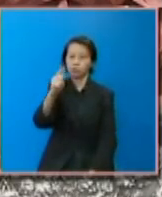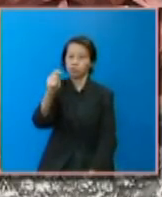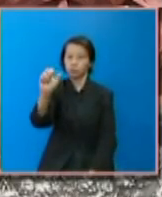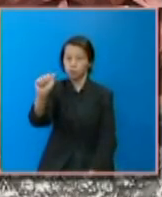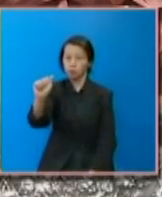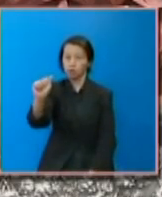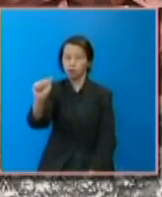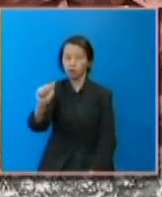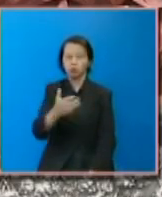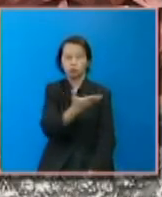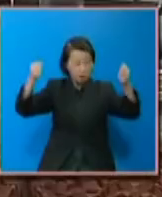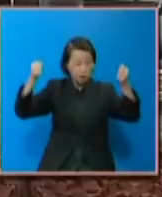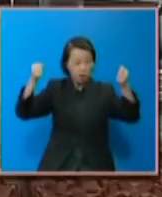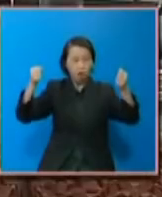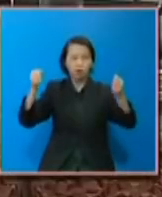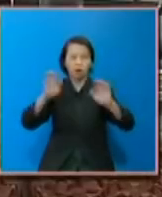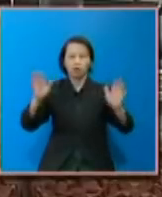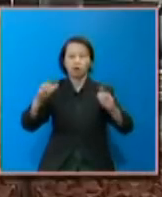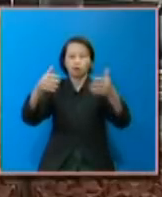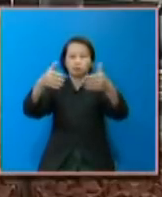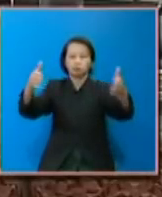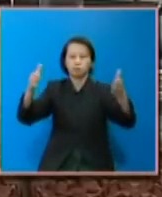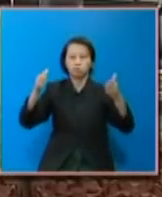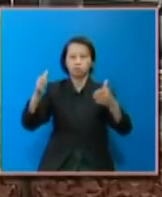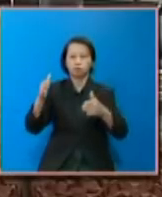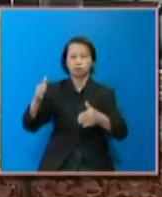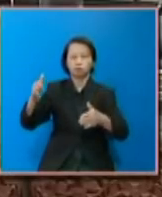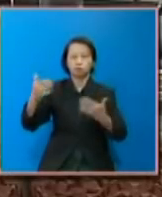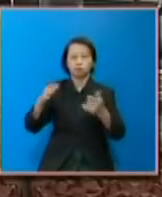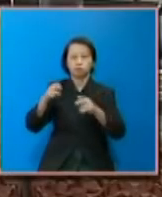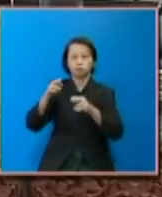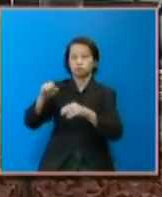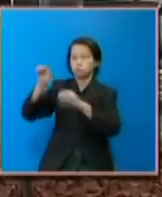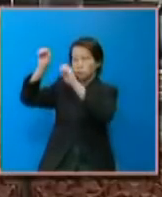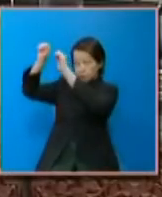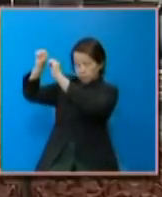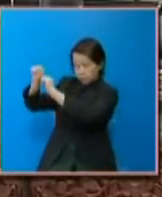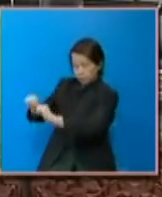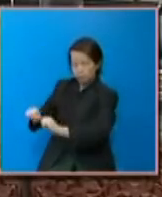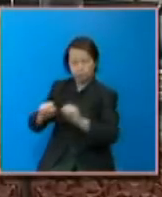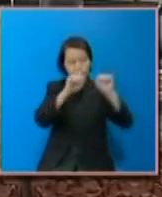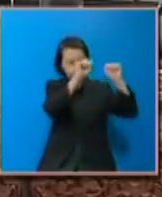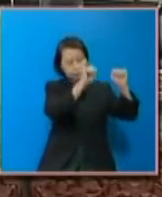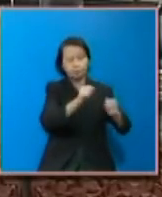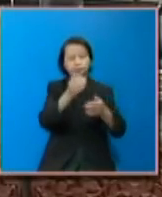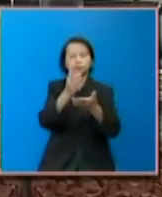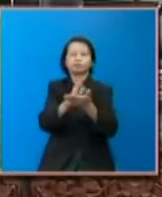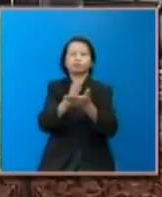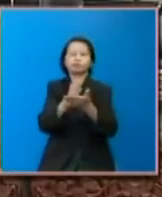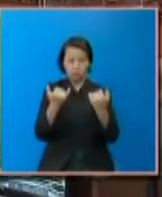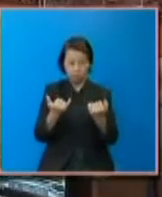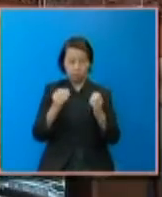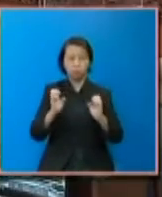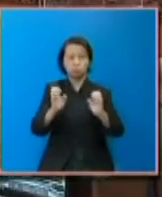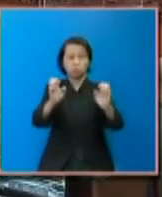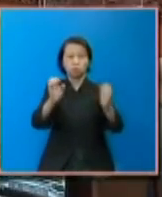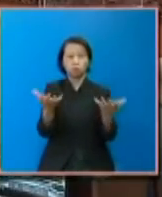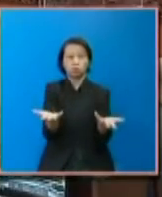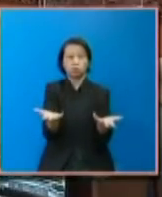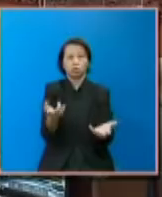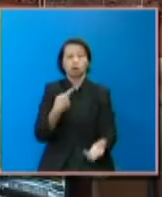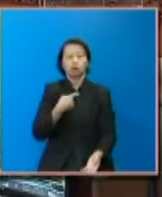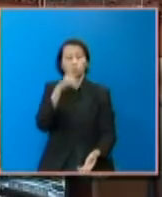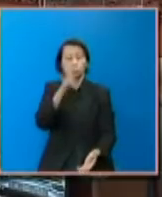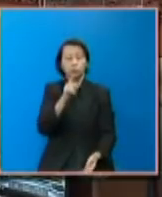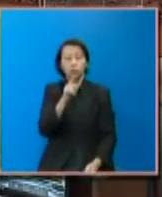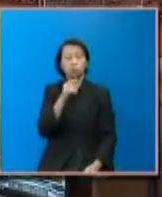说有宪政上可能出现一点危机的这个状态之下呢，马来西亚的元首他可能就觉得